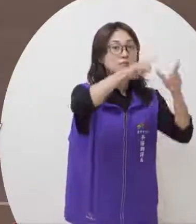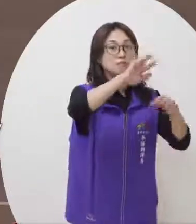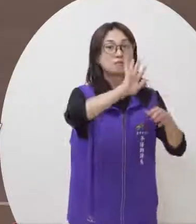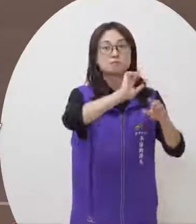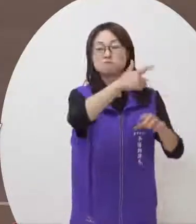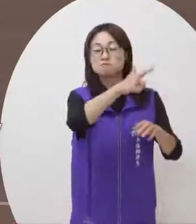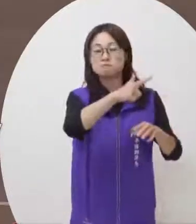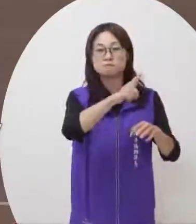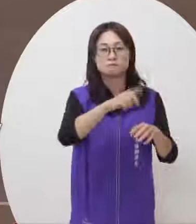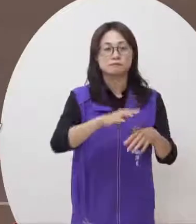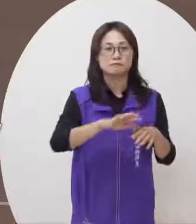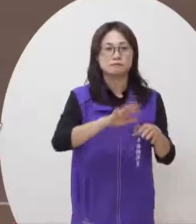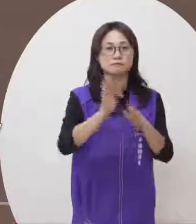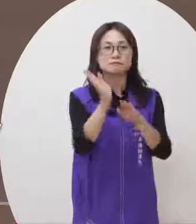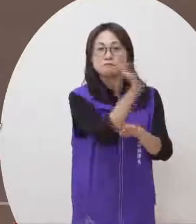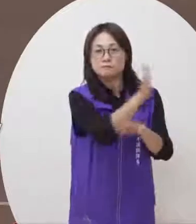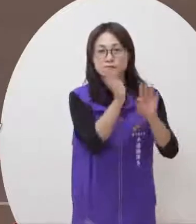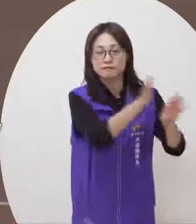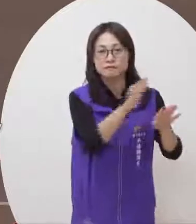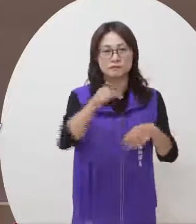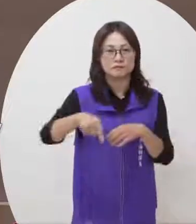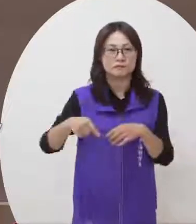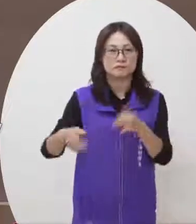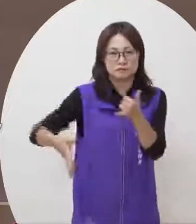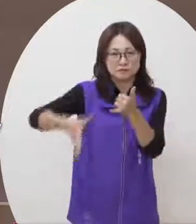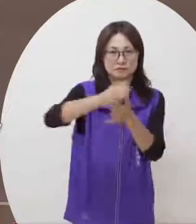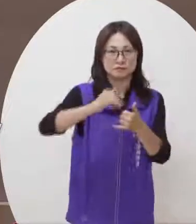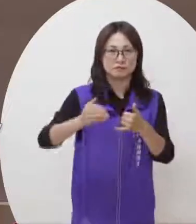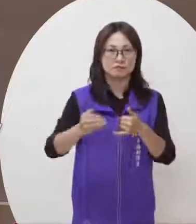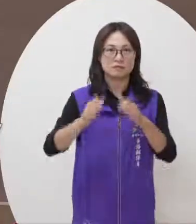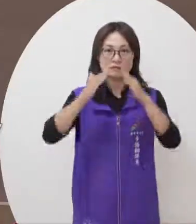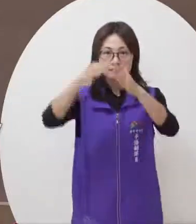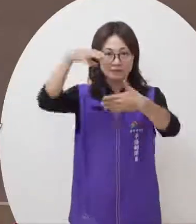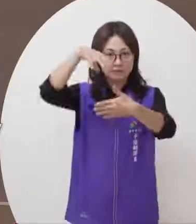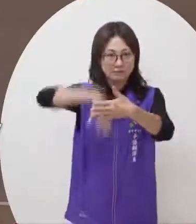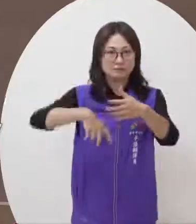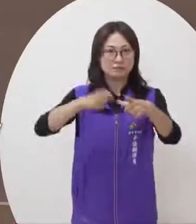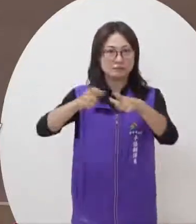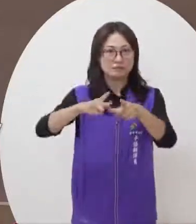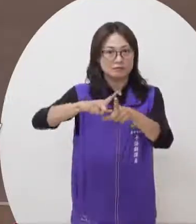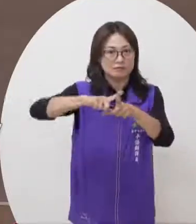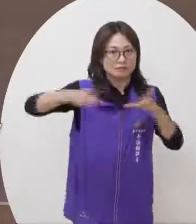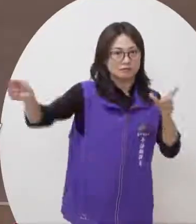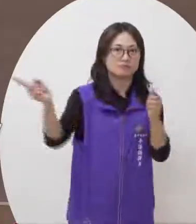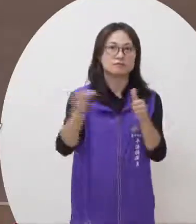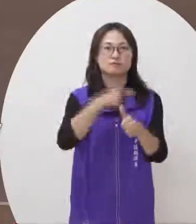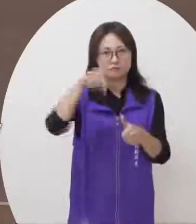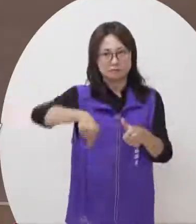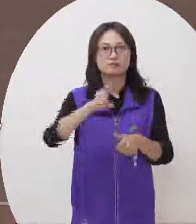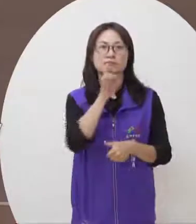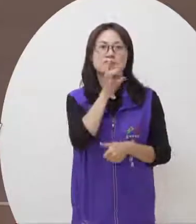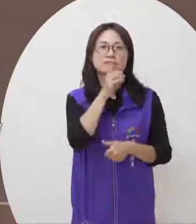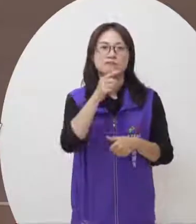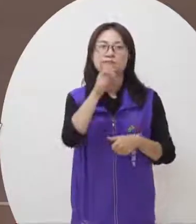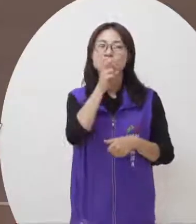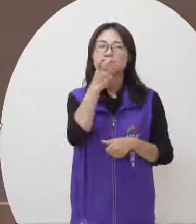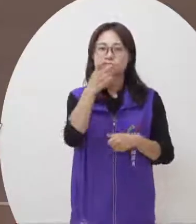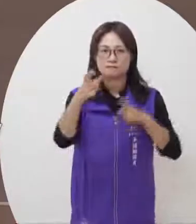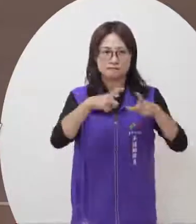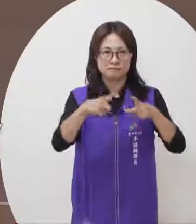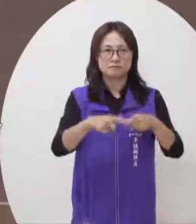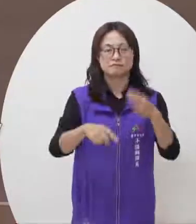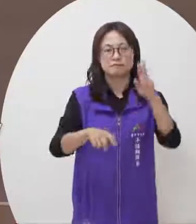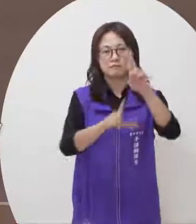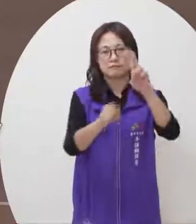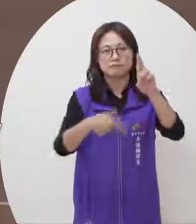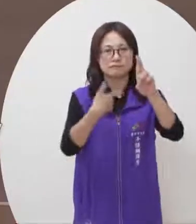都市里面全台湾最大的室内公园哈，那所以我们12月6号会举行开幕典礼，那所以